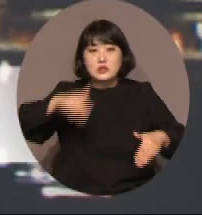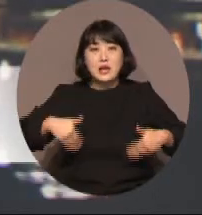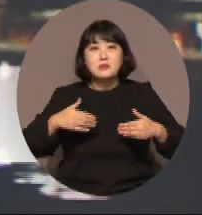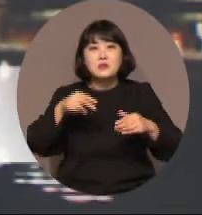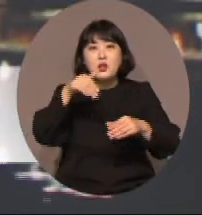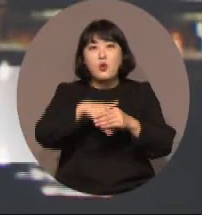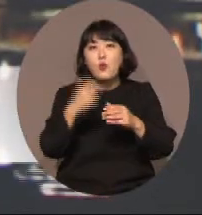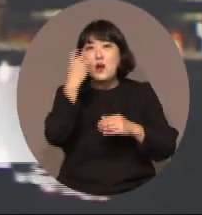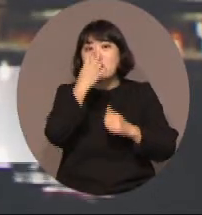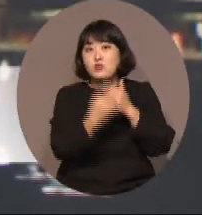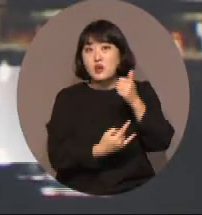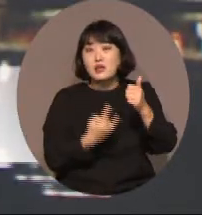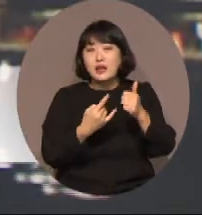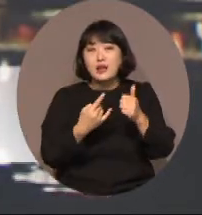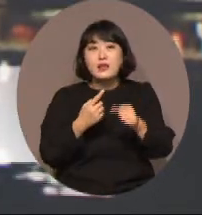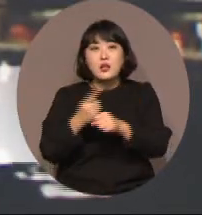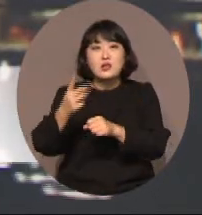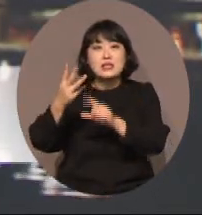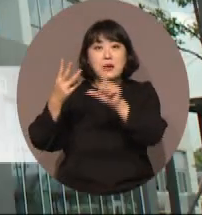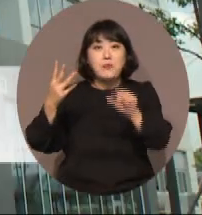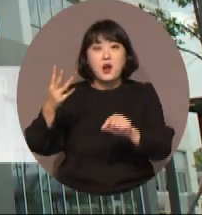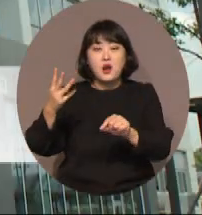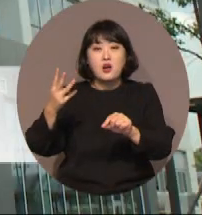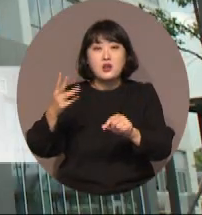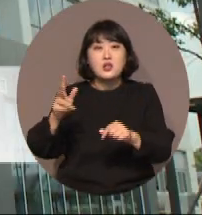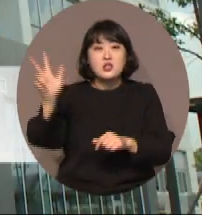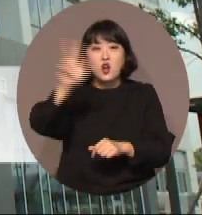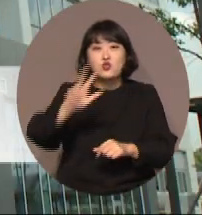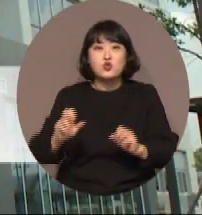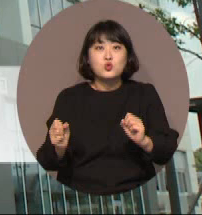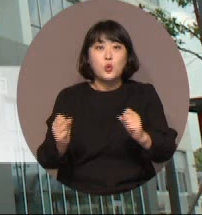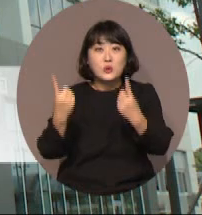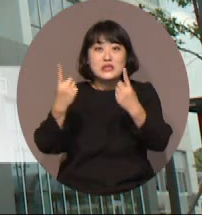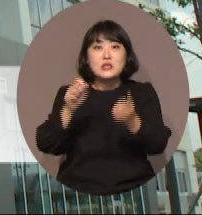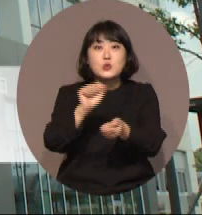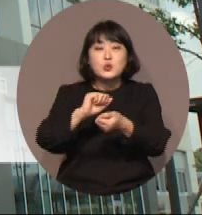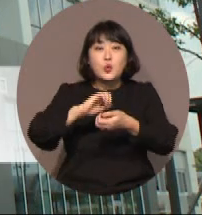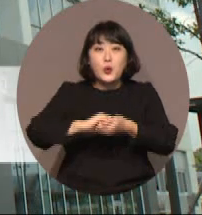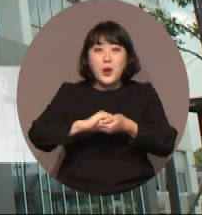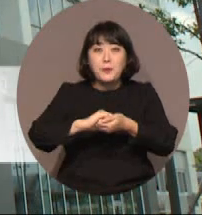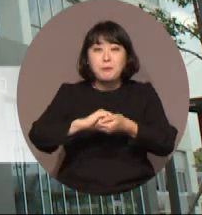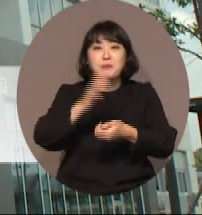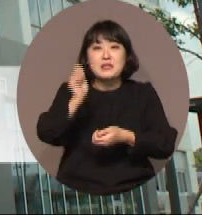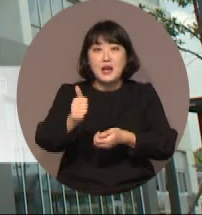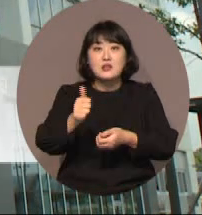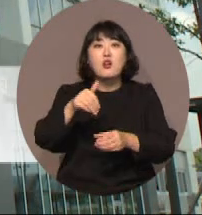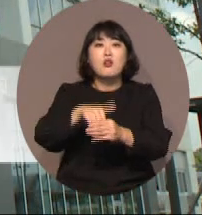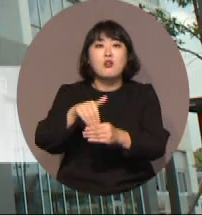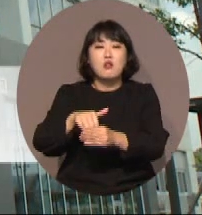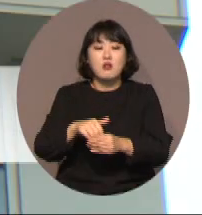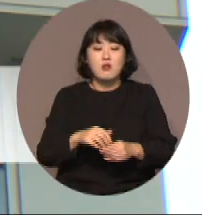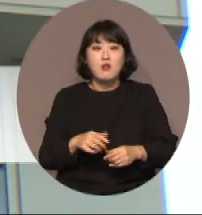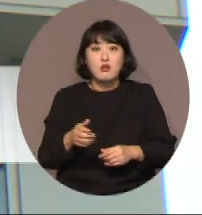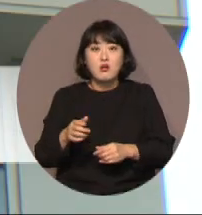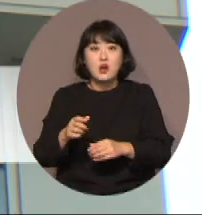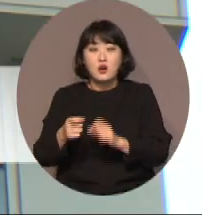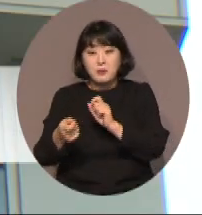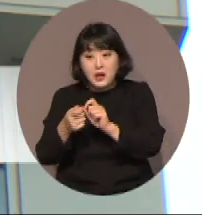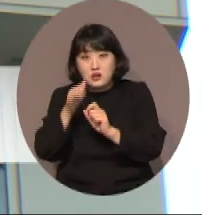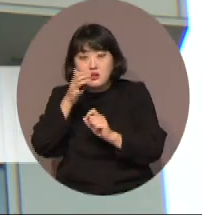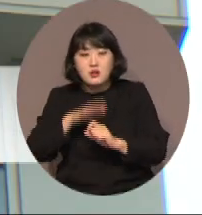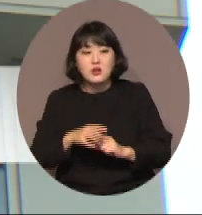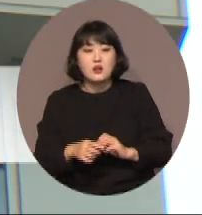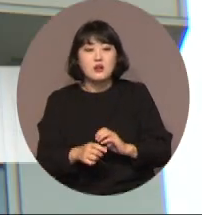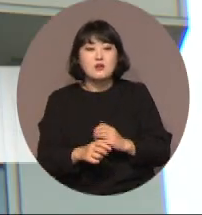충남 선거관리위원회가 내년 3월에 열리는 전국 동시 조합장 선거를 앞두고 조합원에게 금품을 제공한 혐의로 공주의